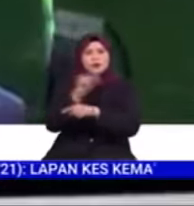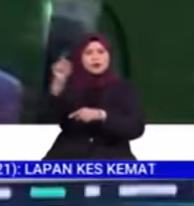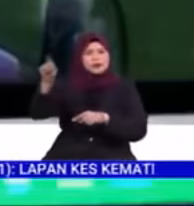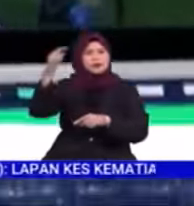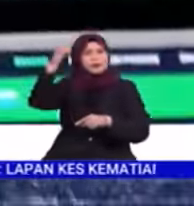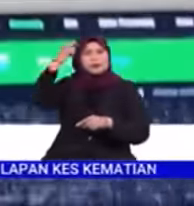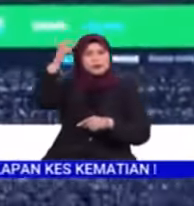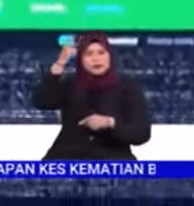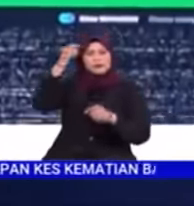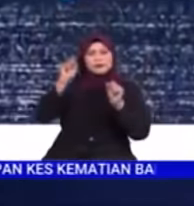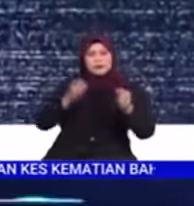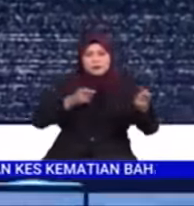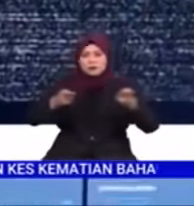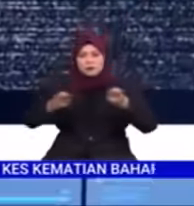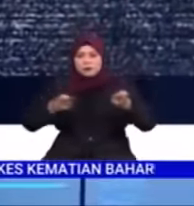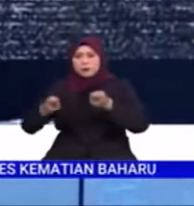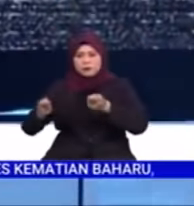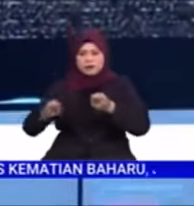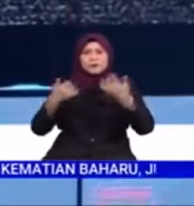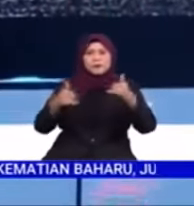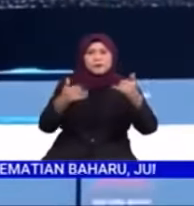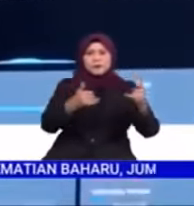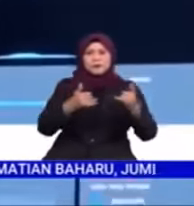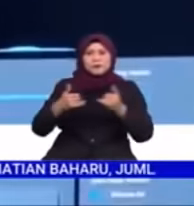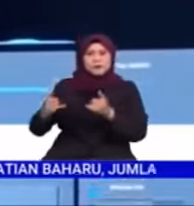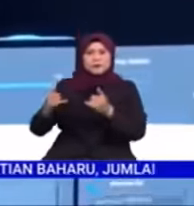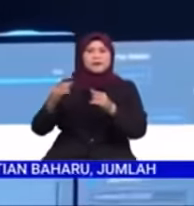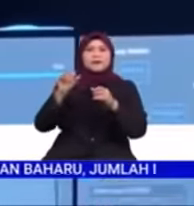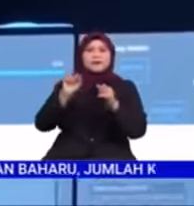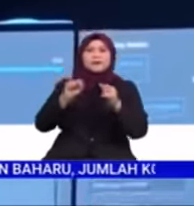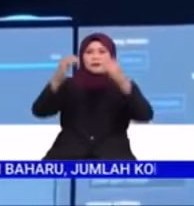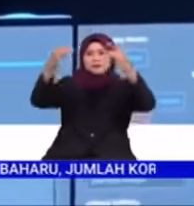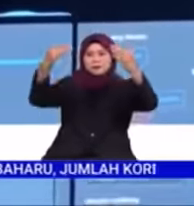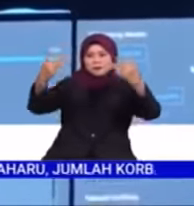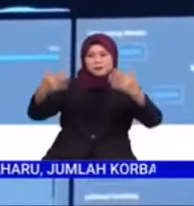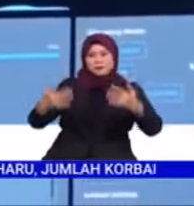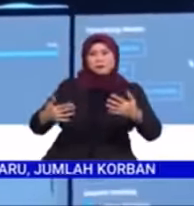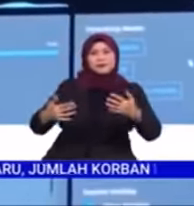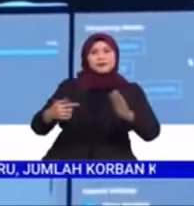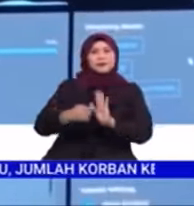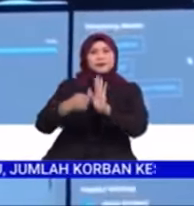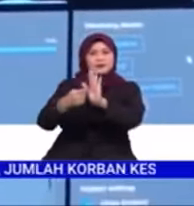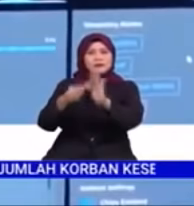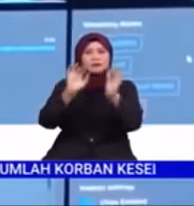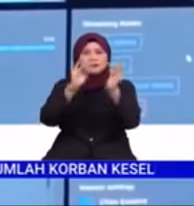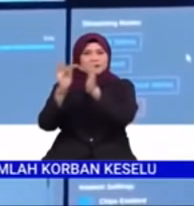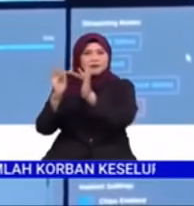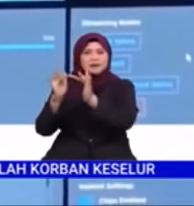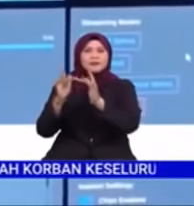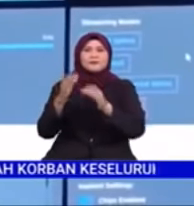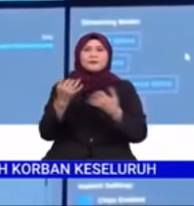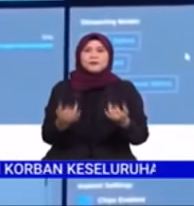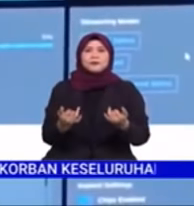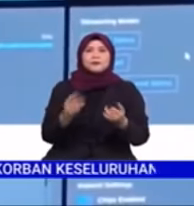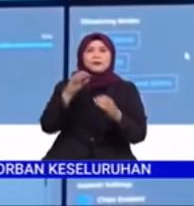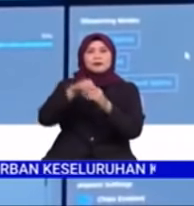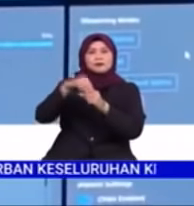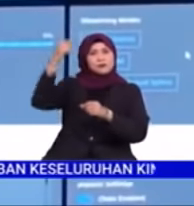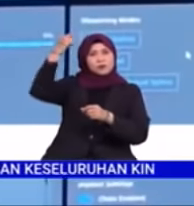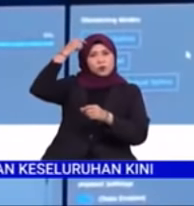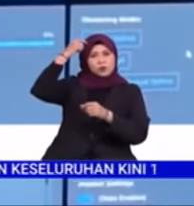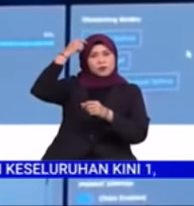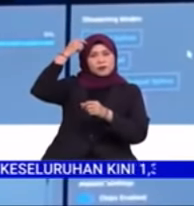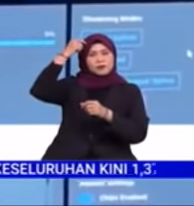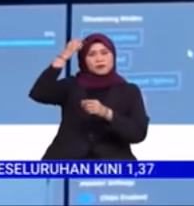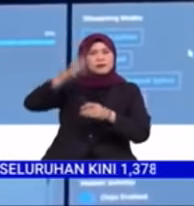bagi mengendalikan cabaran permainan itu di layar schedule Ranti n Ling diimplan dalam outsize